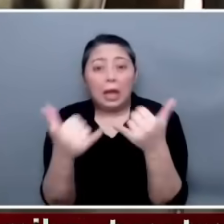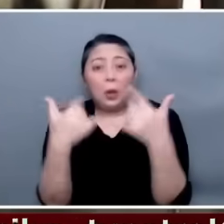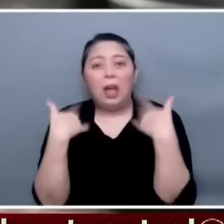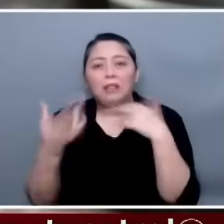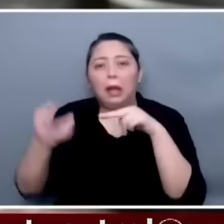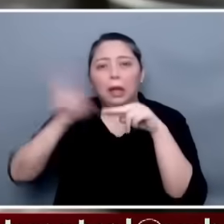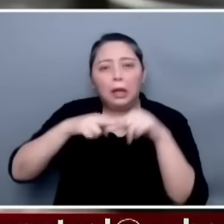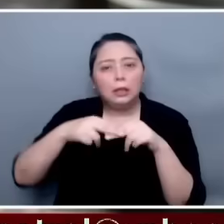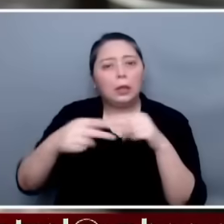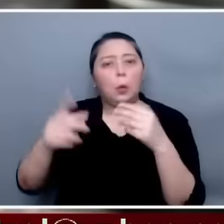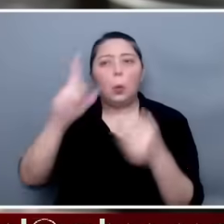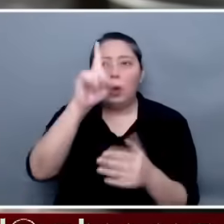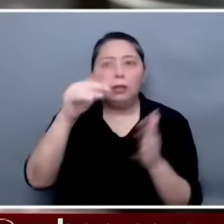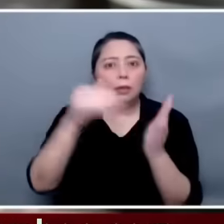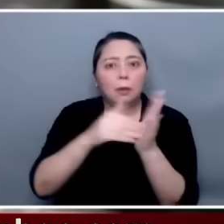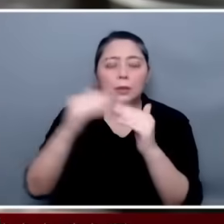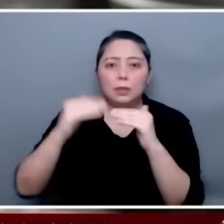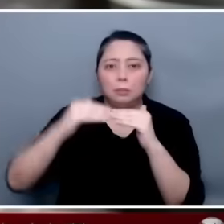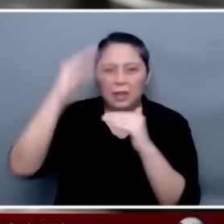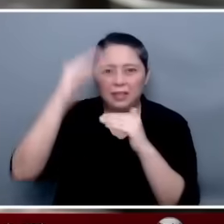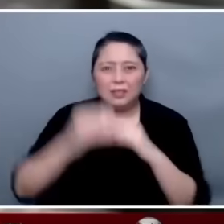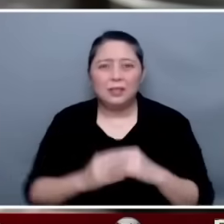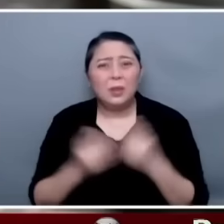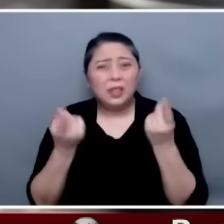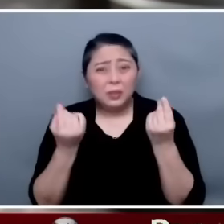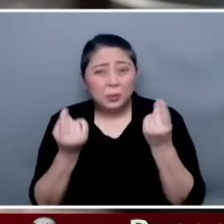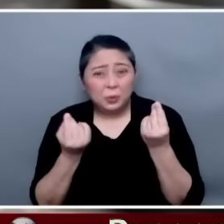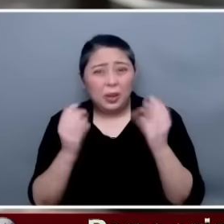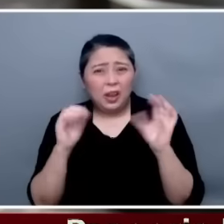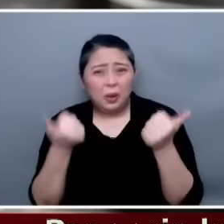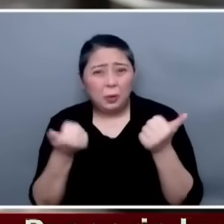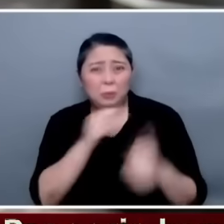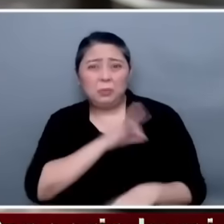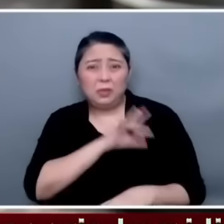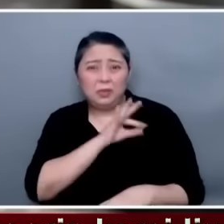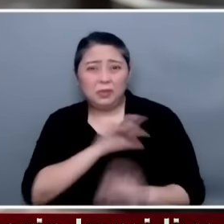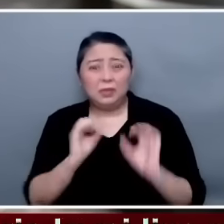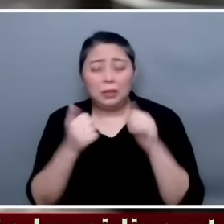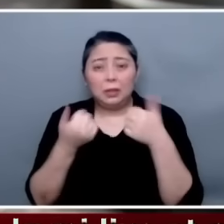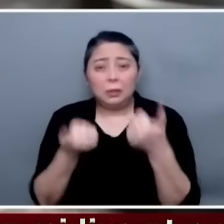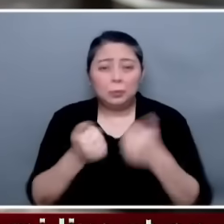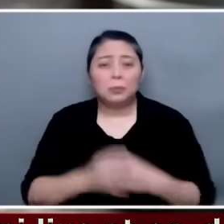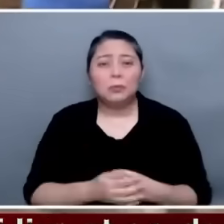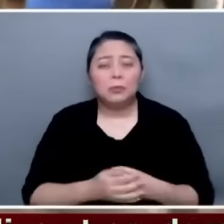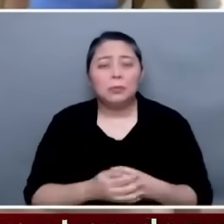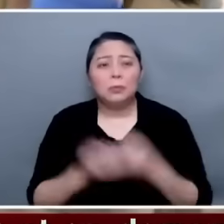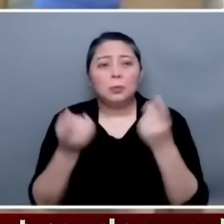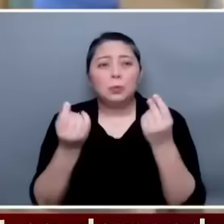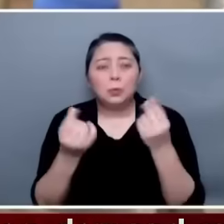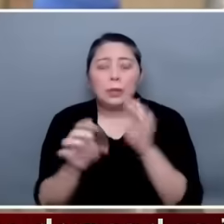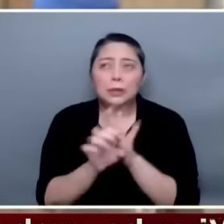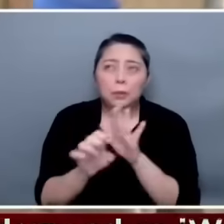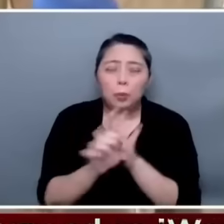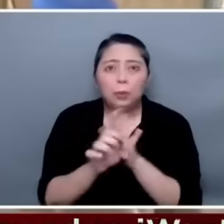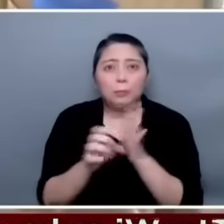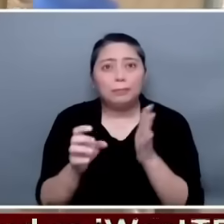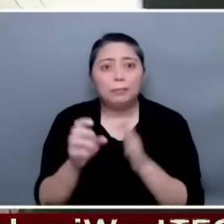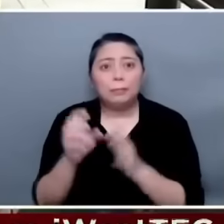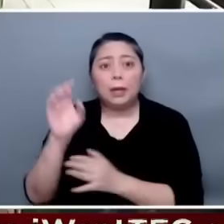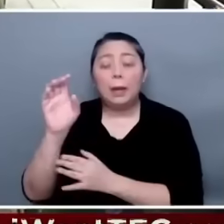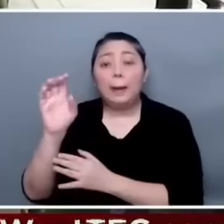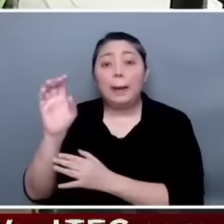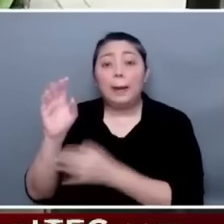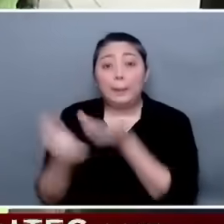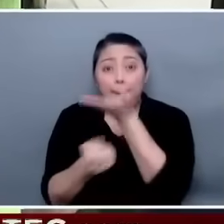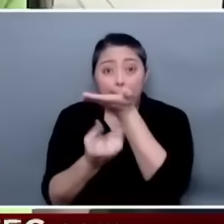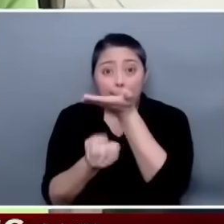malugi. Bibili ng uling. So yung mga dapat ipapalambot sa gas, yung katulad ng baka, gagawin na lang palambot sa uling.